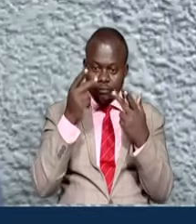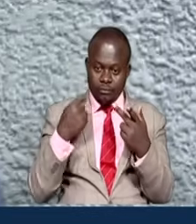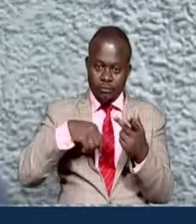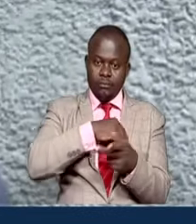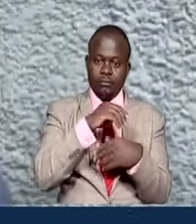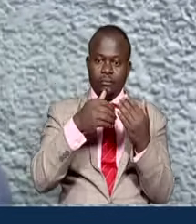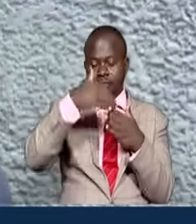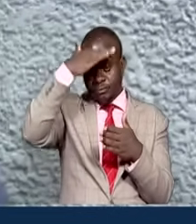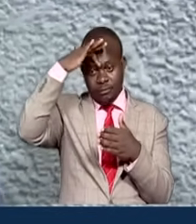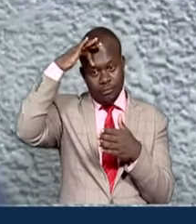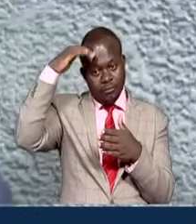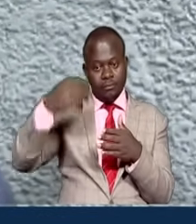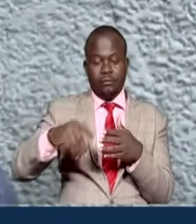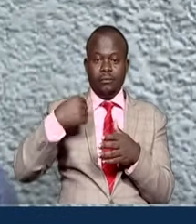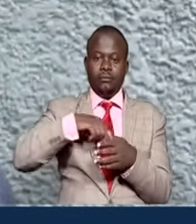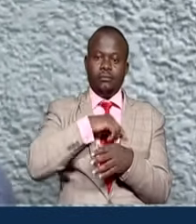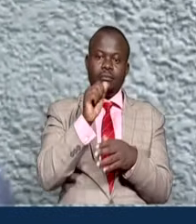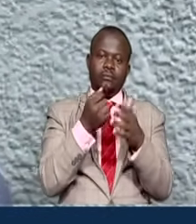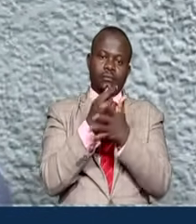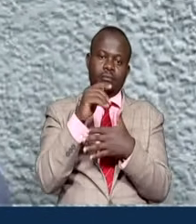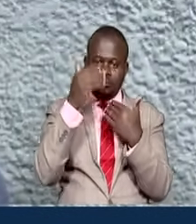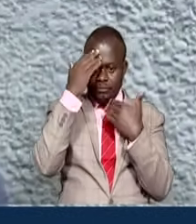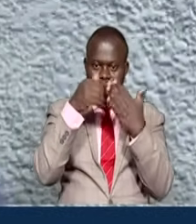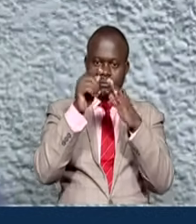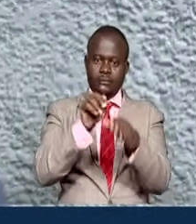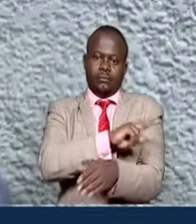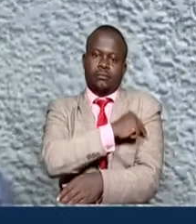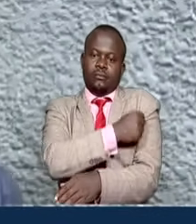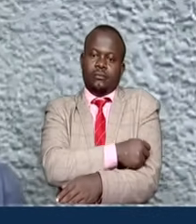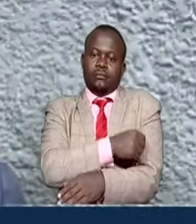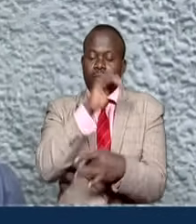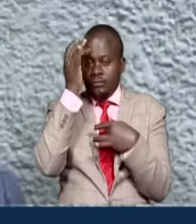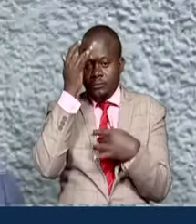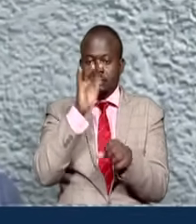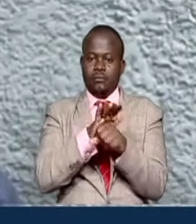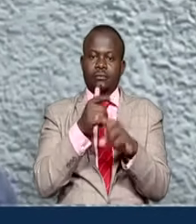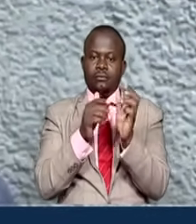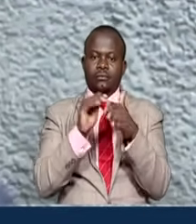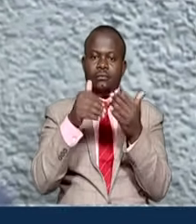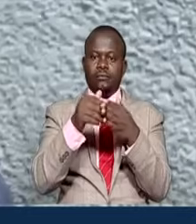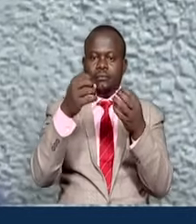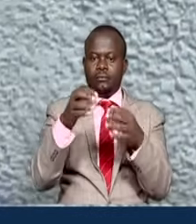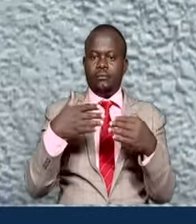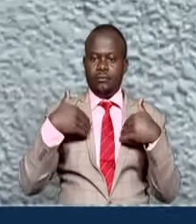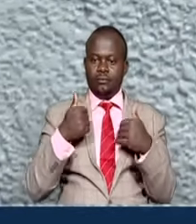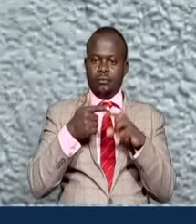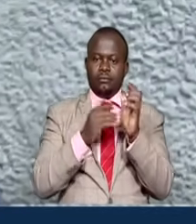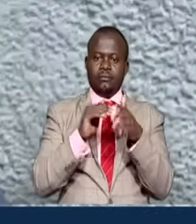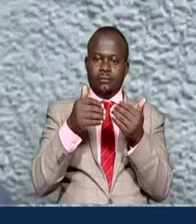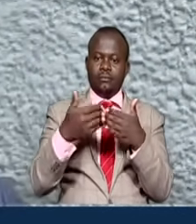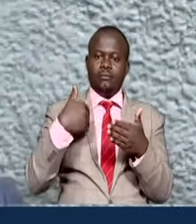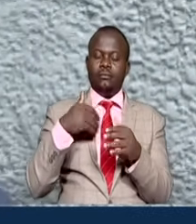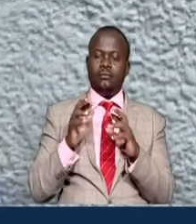muganga birabagora. Bikaba byatuma rero umurwayi ashobora kugera kwa muganga yarembye cyane wenda ashobora no gutakaza n'ubuzima. Ariko dufite